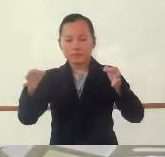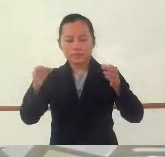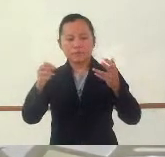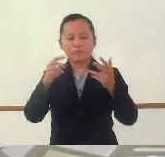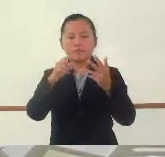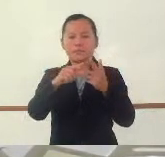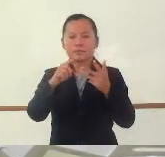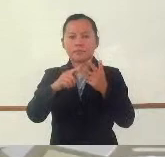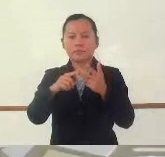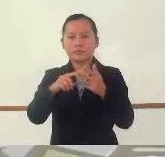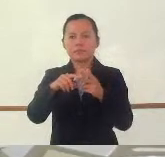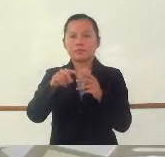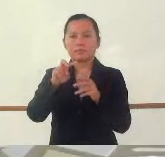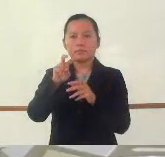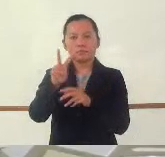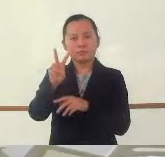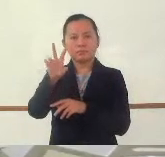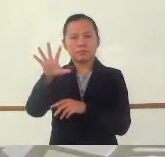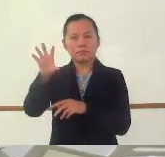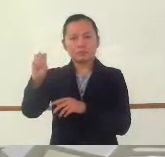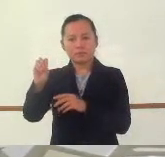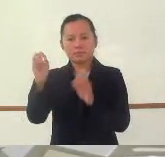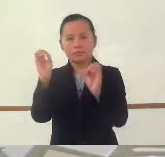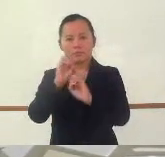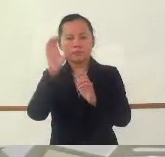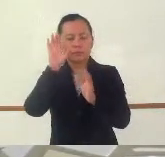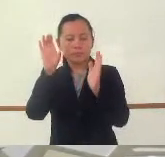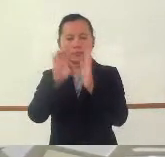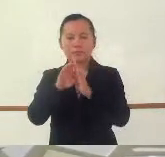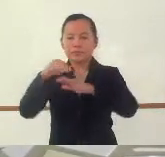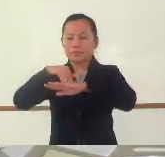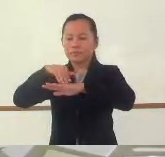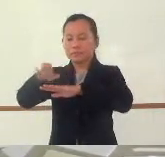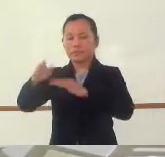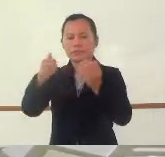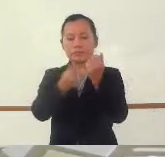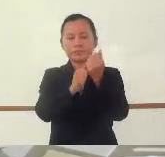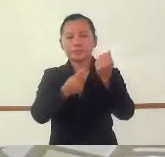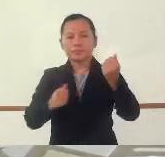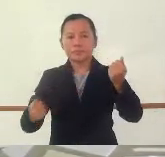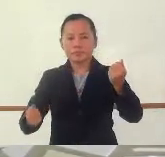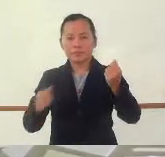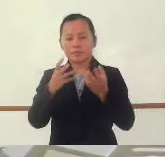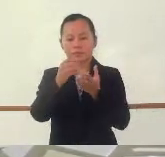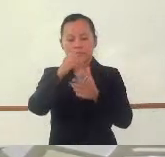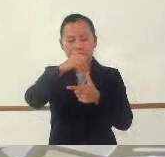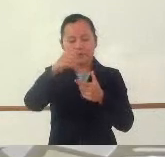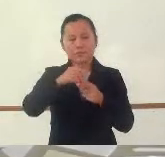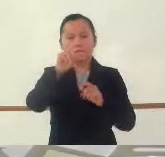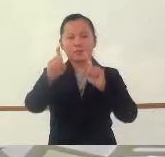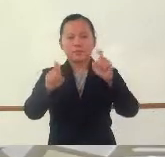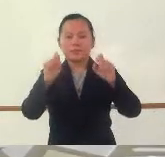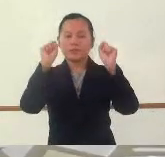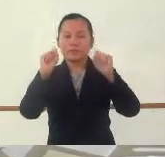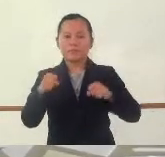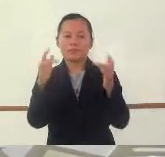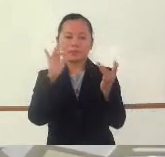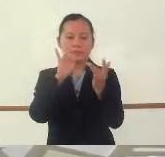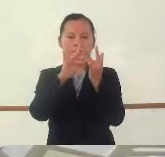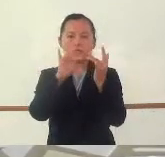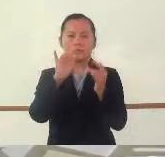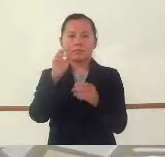RM150 tanpa gambar. Penghantaran iklan ataupun sebarang pertanyaan, sila hubungi Puan Jovita